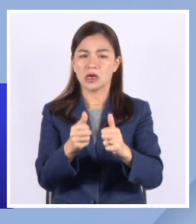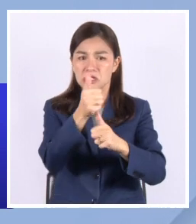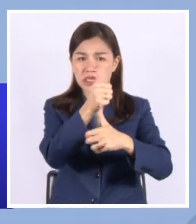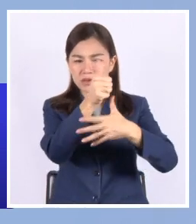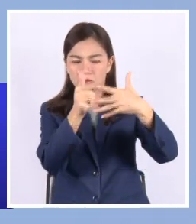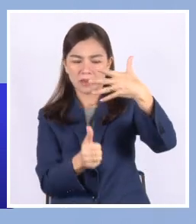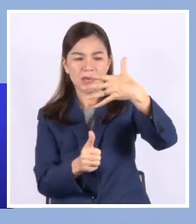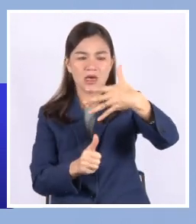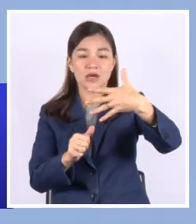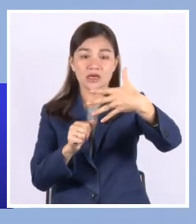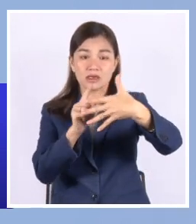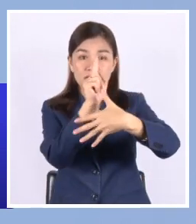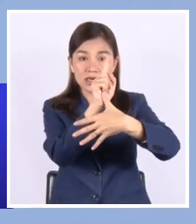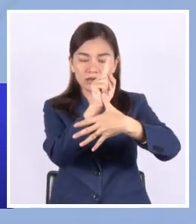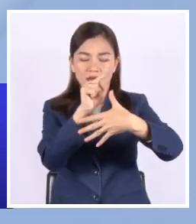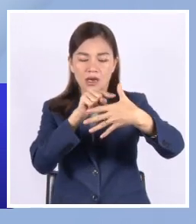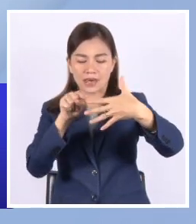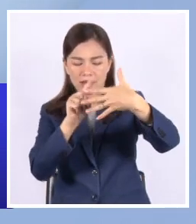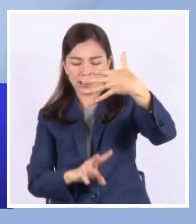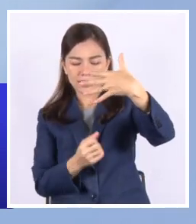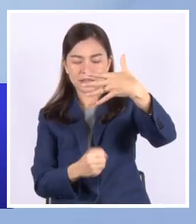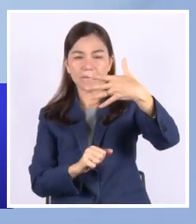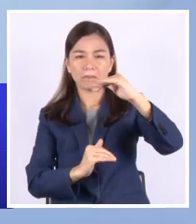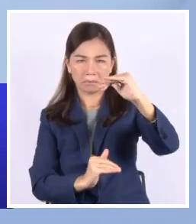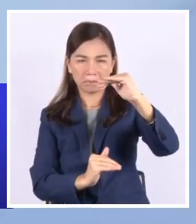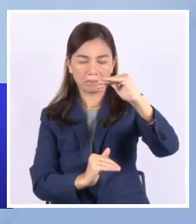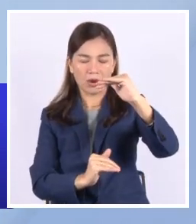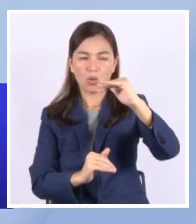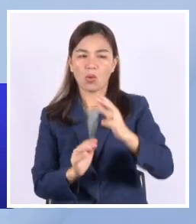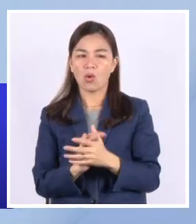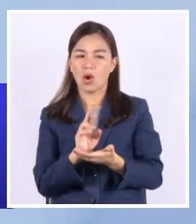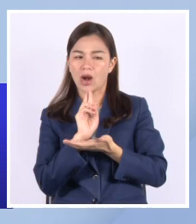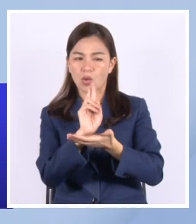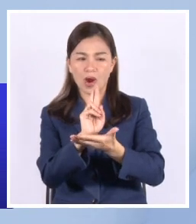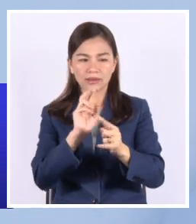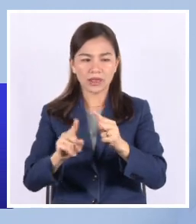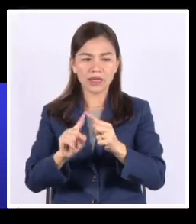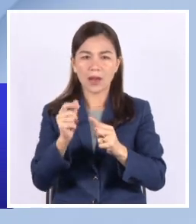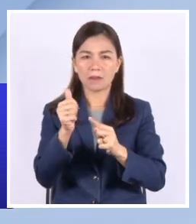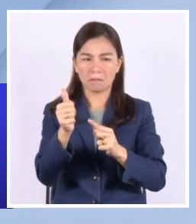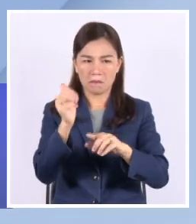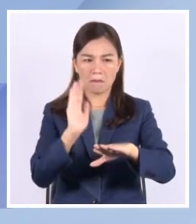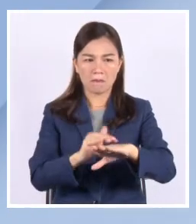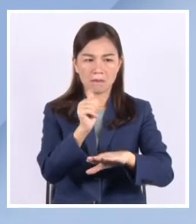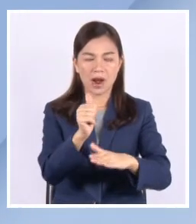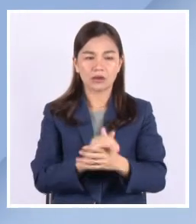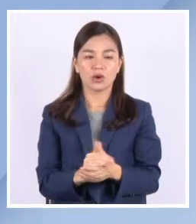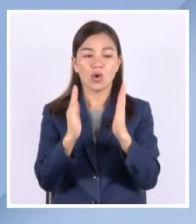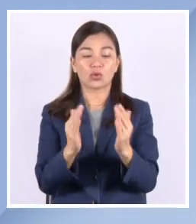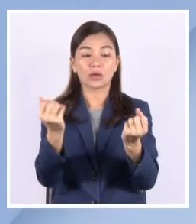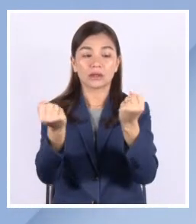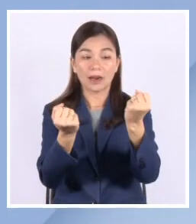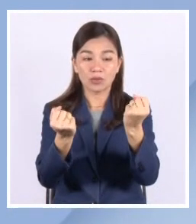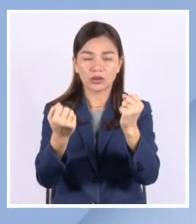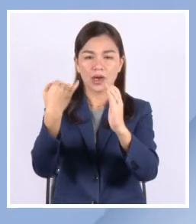ดอุบัติเหตุเนี่ยก็ต้องเอารถสไลด์เนี่ยมายก Ferrari เข้าศูนย์ทันทีแต่ว่าทางคนขับเนี่ยก็เบื้องต้นโดนแจ้งข้อหาขับรถประมาทเป็น